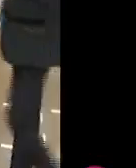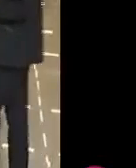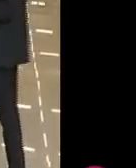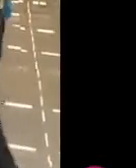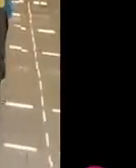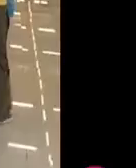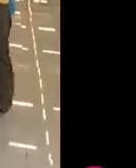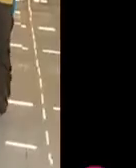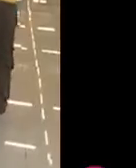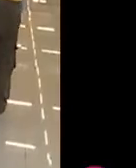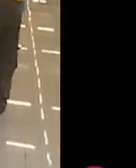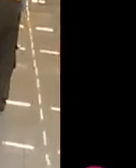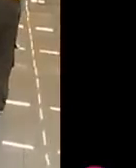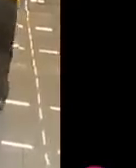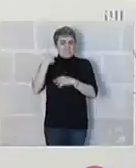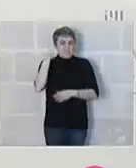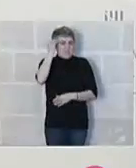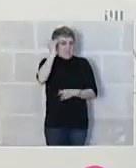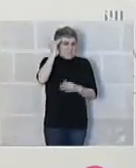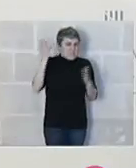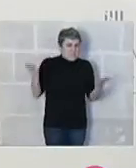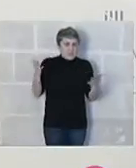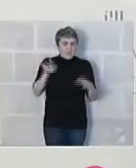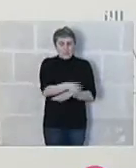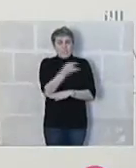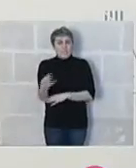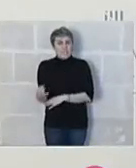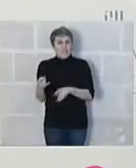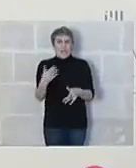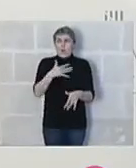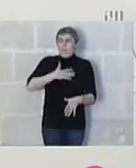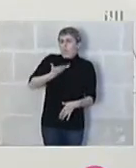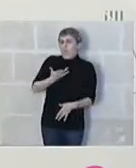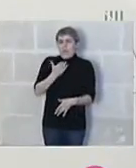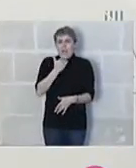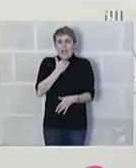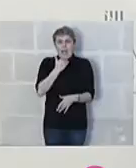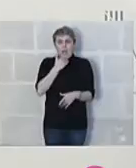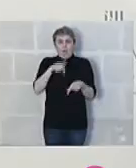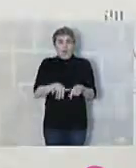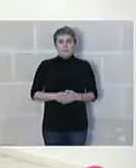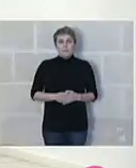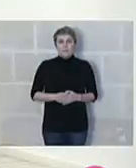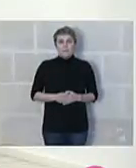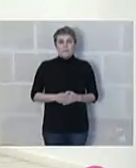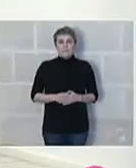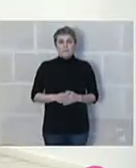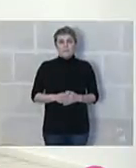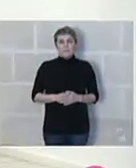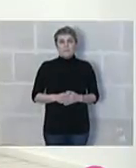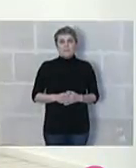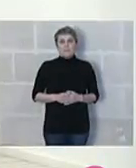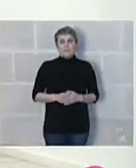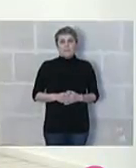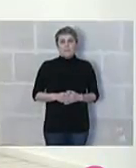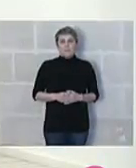seus llocs d'origen i creiem que quedaran aquest cap de setmana gairebé tothom ja haurà sortit de la nostra comunitat autònoma. I això fa que, a